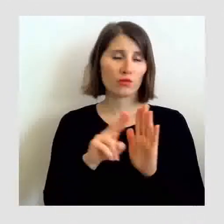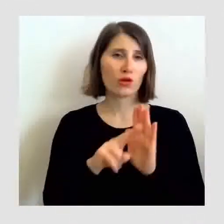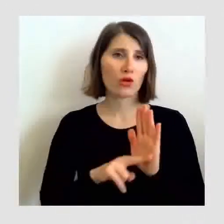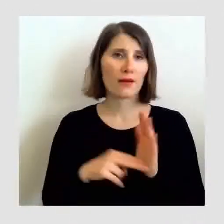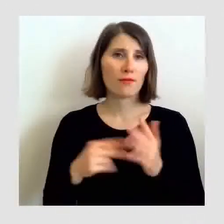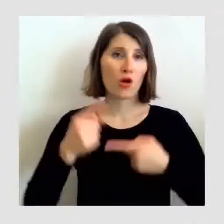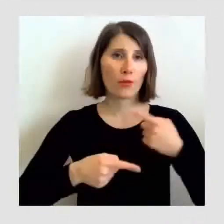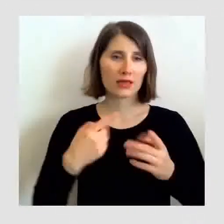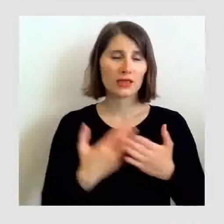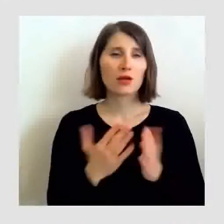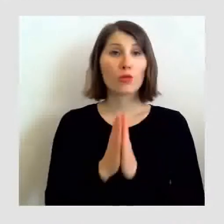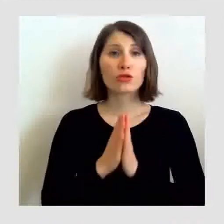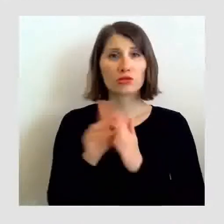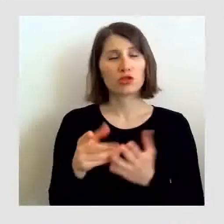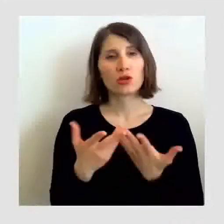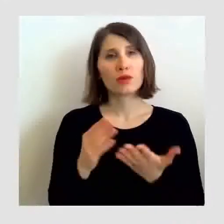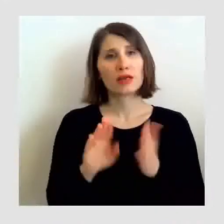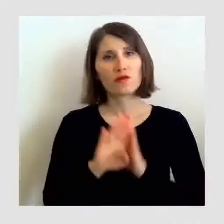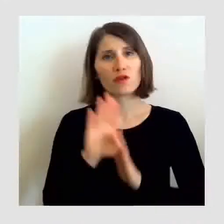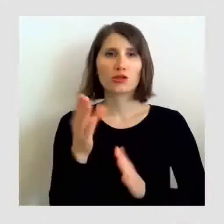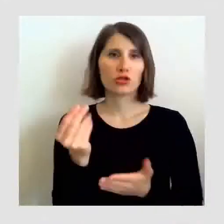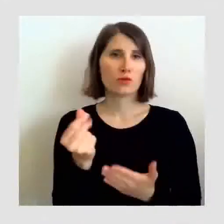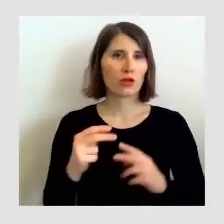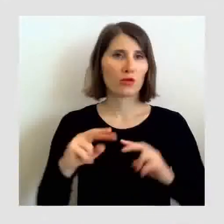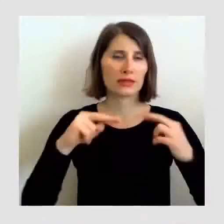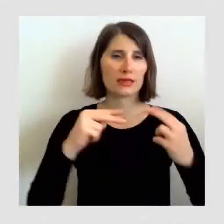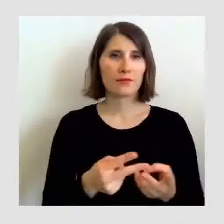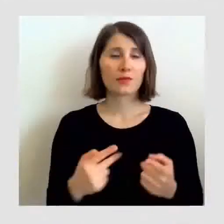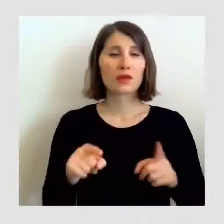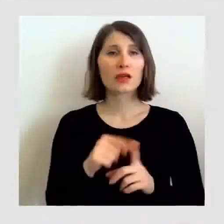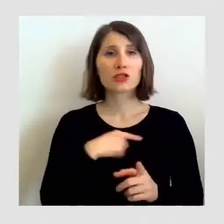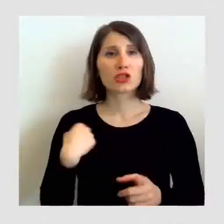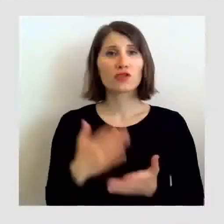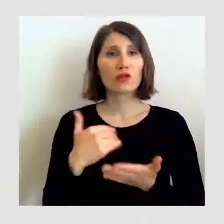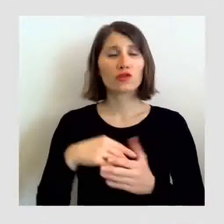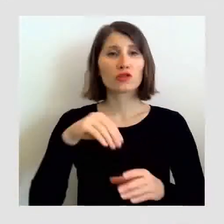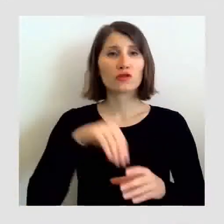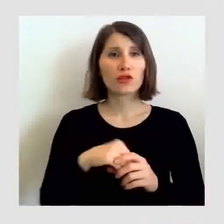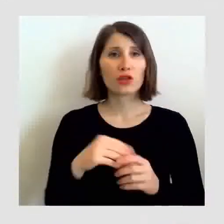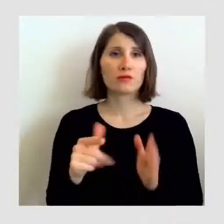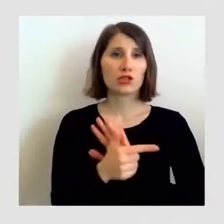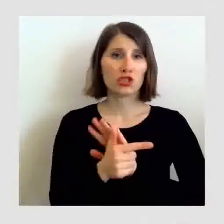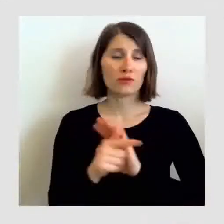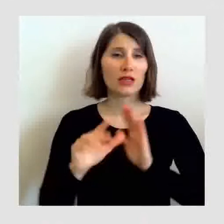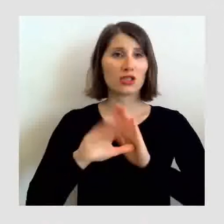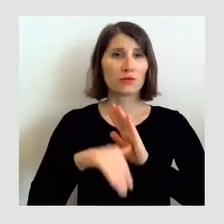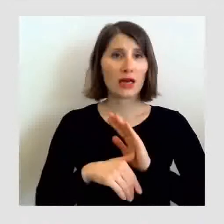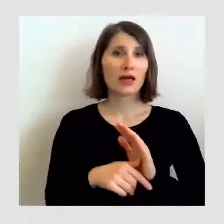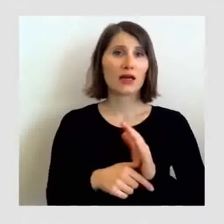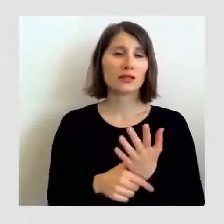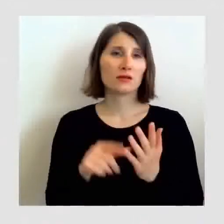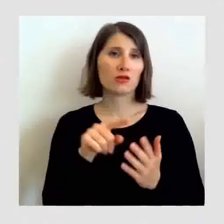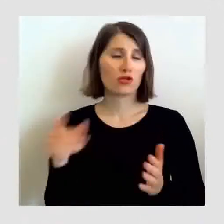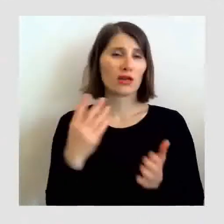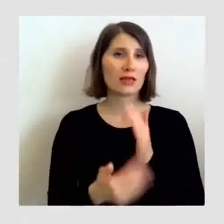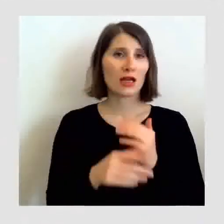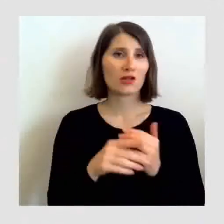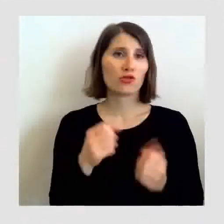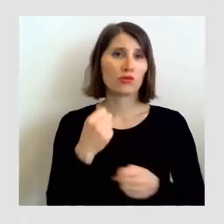tego programu. Zwracam również uwagę na fakt, iż na terenie województwa dolnośląskiego jest 17 miast tracących funkcje społeczno-gospodarcze, średnich miast tracących funkcje